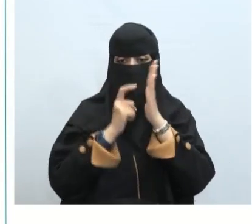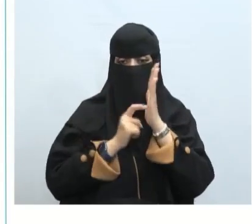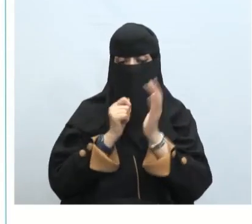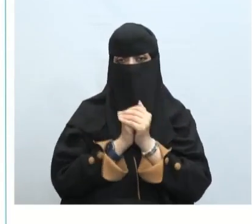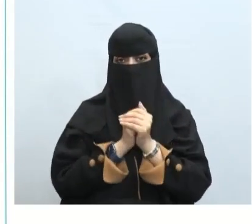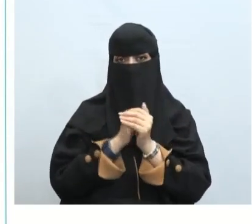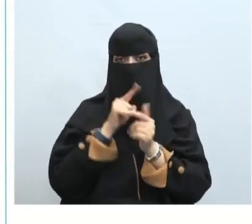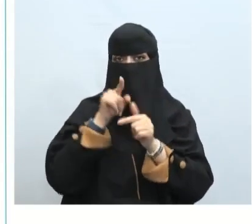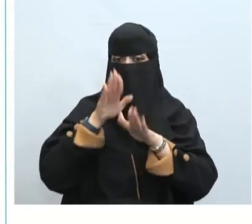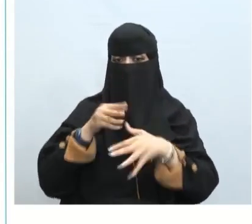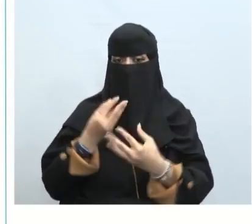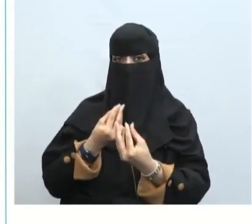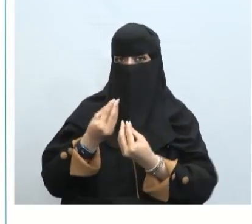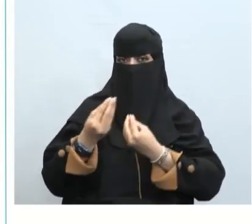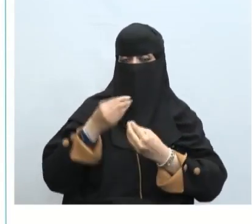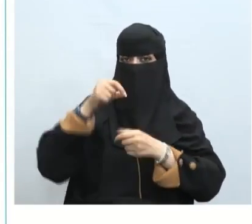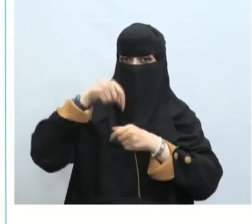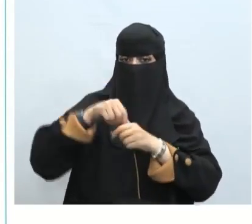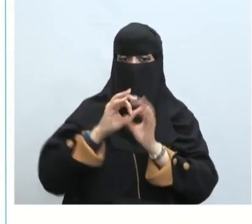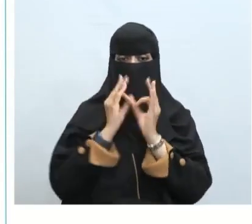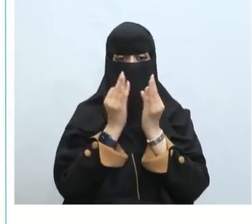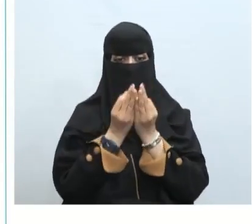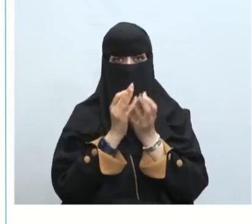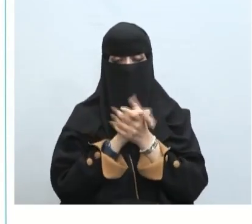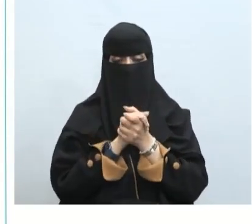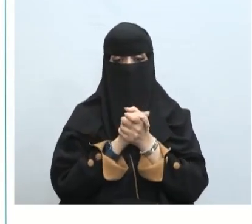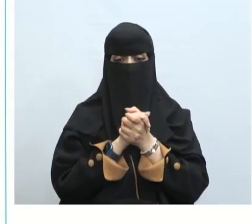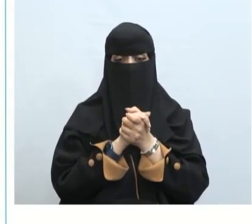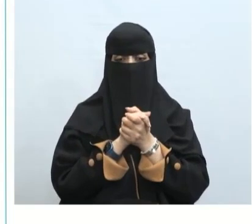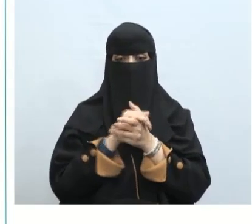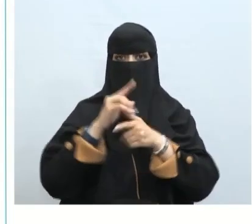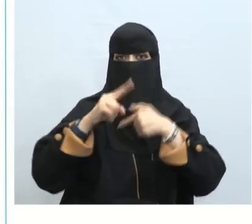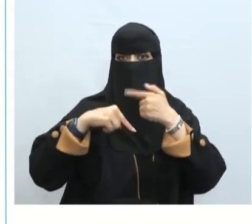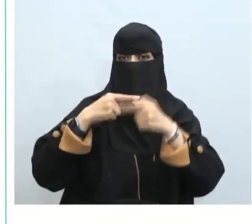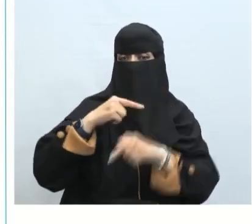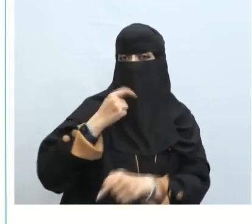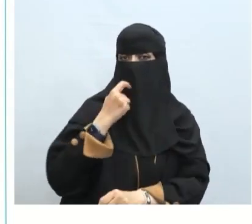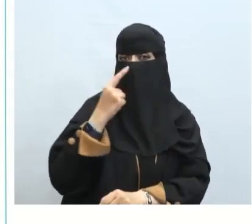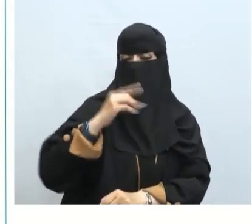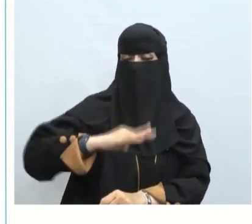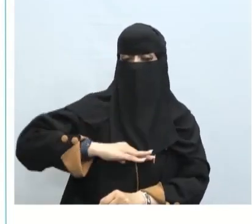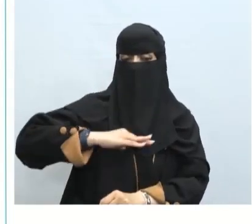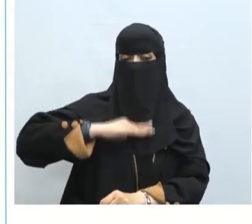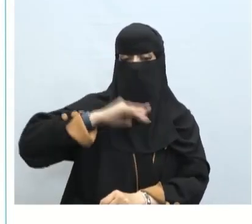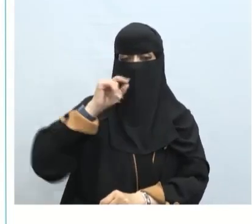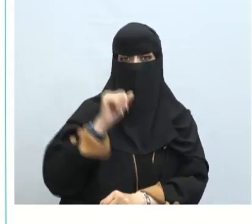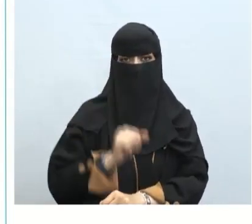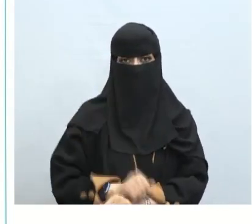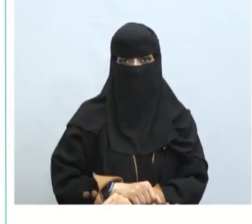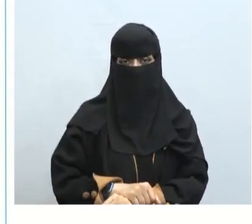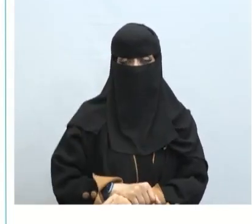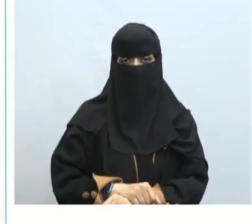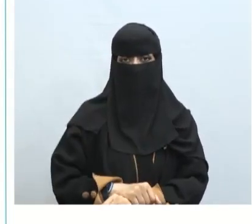انتمائه للوطن ويؤدي واجباته ويلتزم النظام ويكون